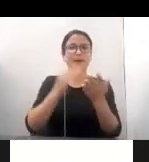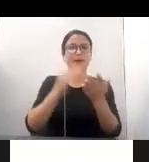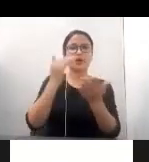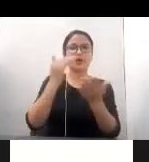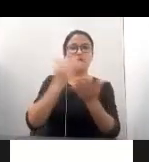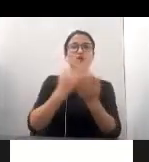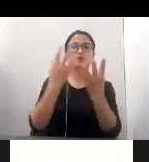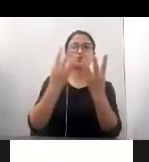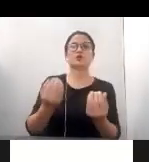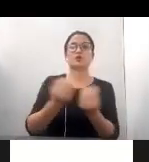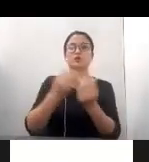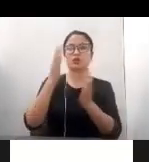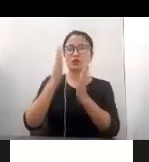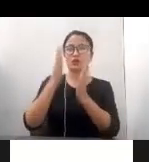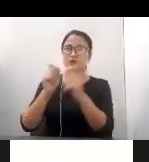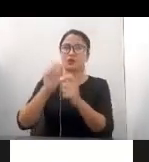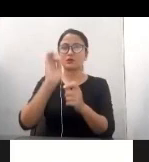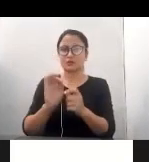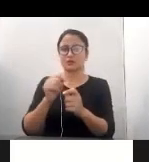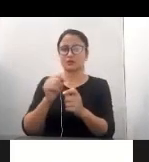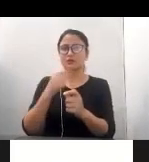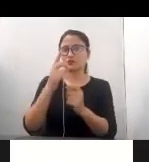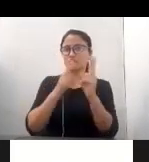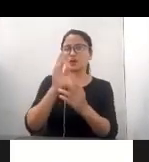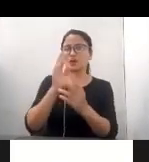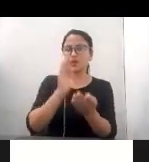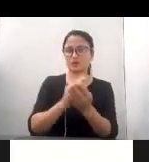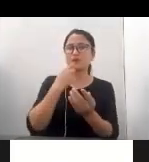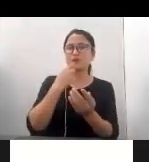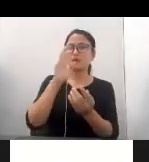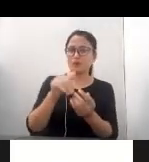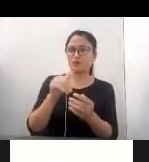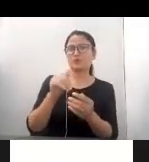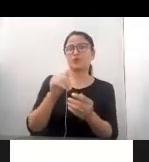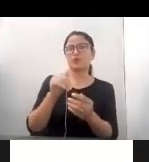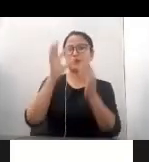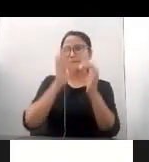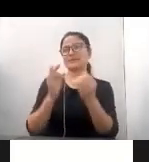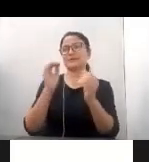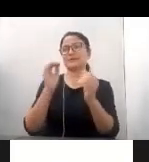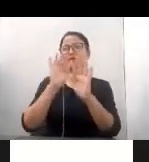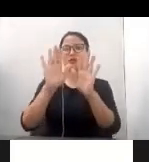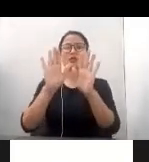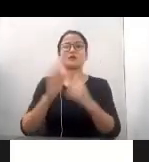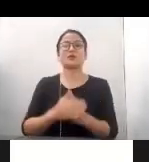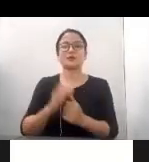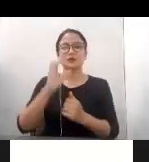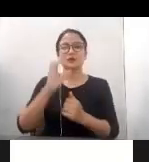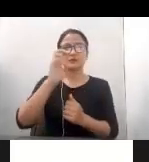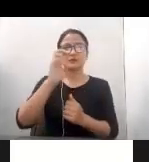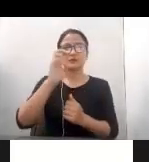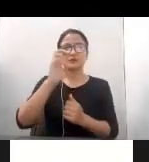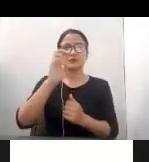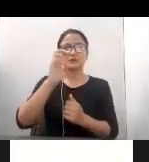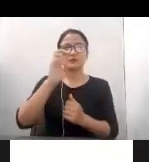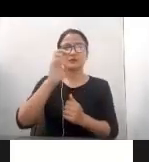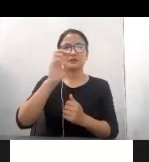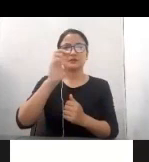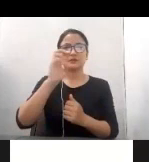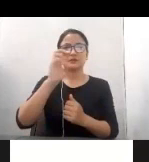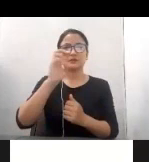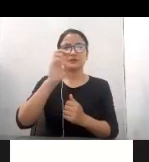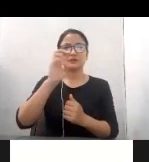राख्दै मलाई बोलाउनु भएकोमा म विशेष धन्यवाद सिएमसीलाई धन्यवाद दिन चाहन्छु, डाक्टर बासुलाई धन्यवाद दिन चाहन्छु र यो